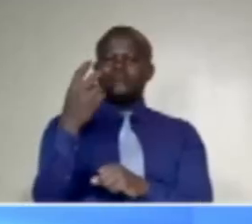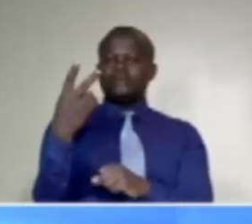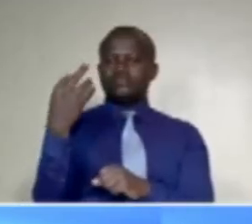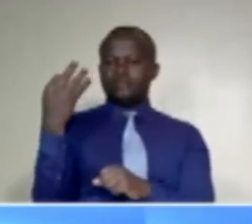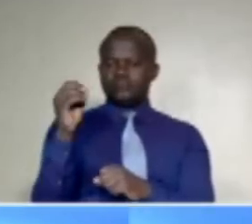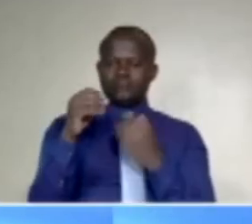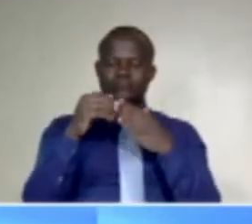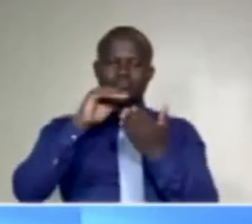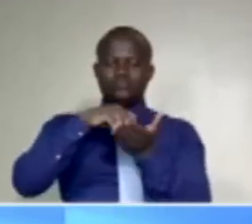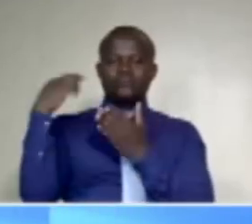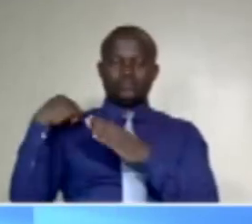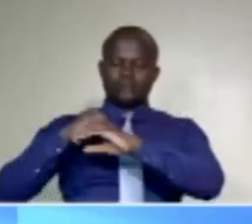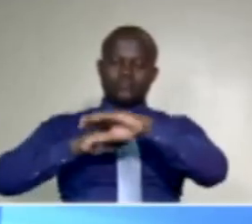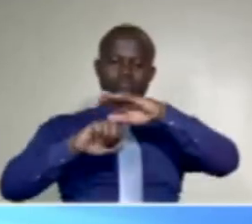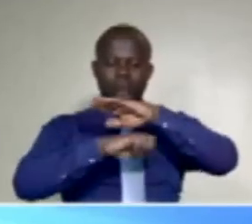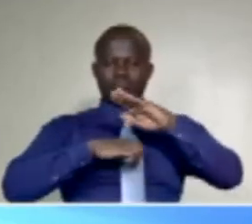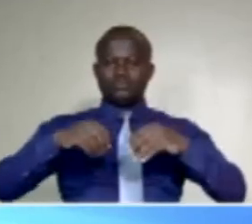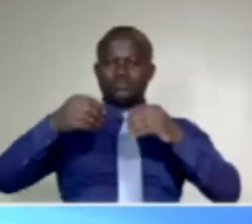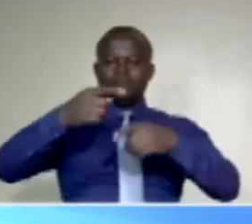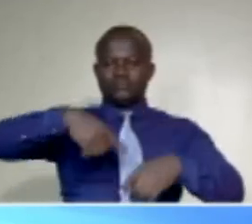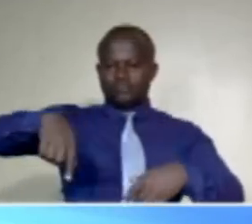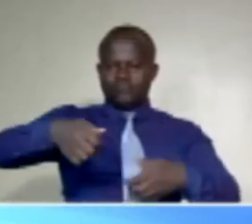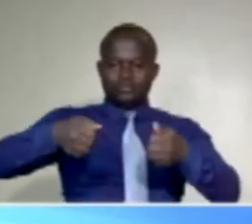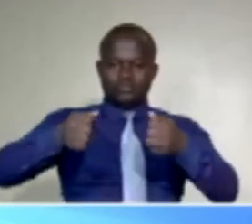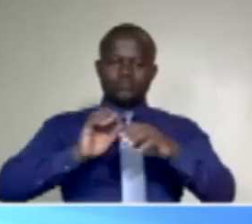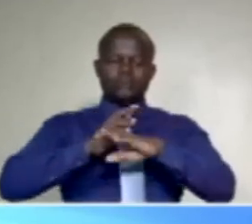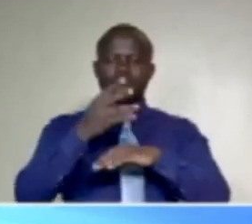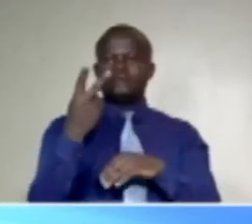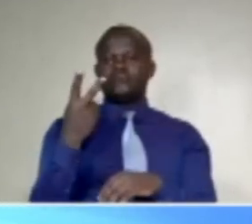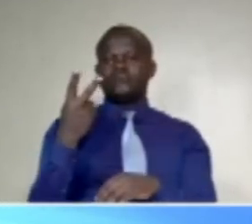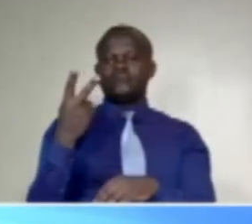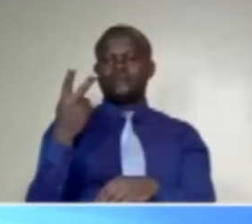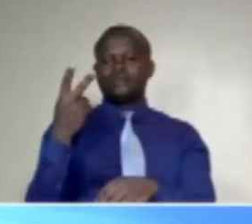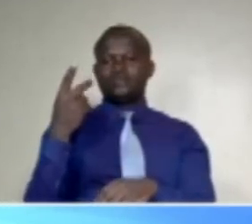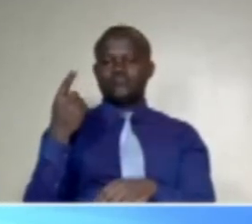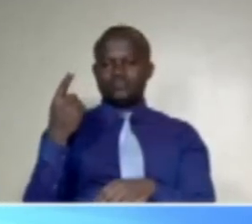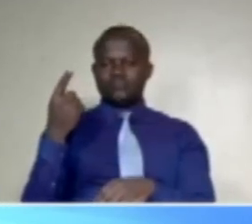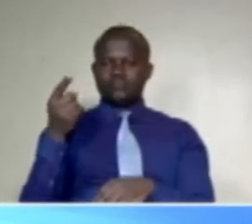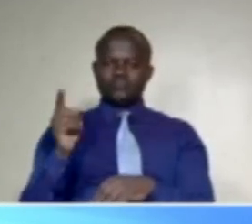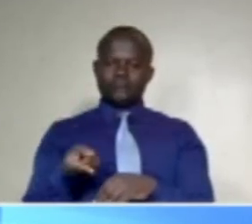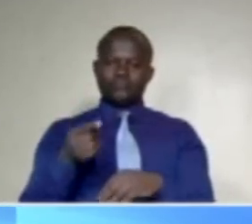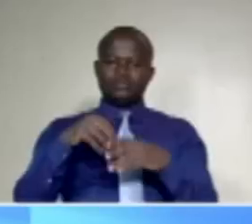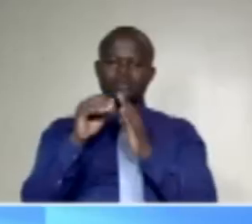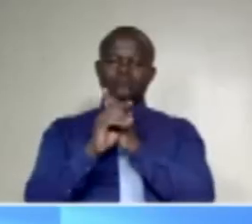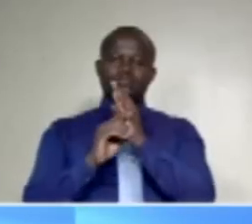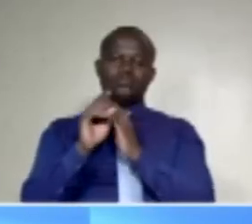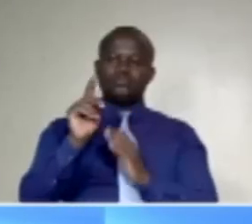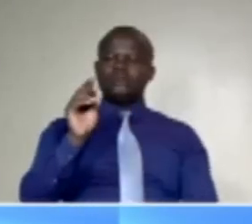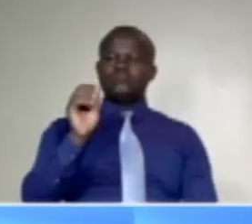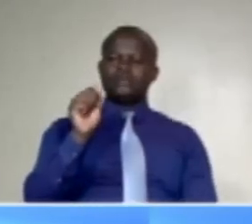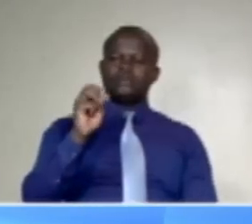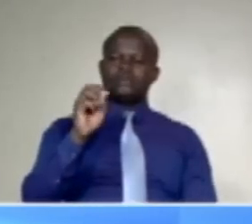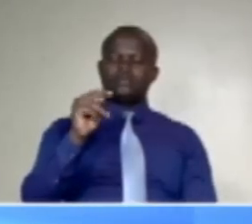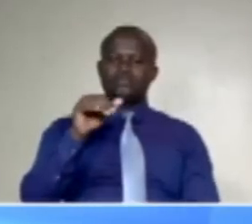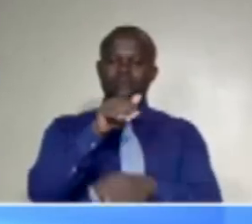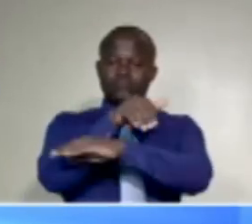gishinzwe kurengera ibidukikije REMA cyatanze imbabura ku baturage basaga 2021 bo mu karere ka Kamonyi ni mu